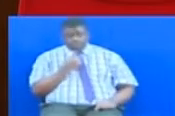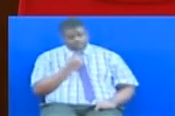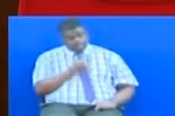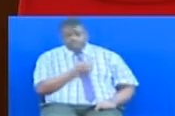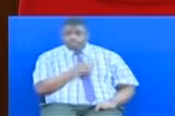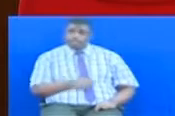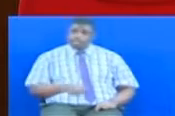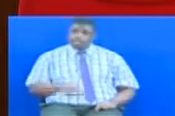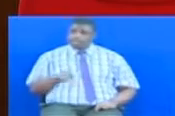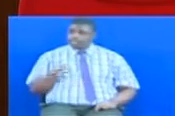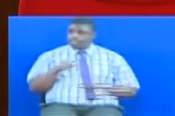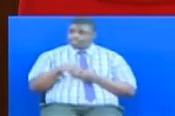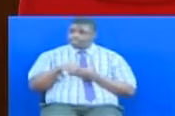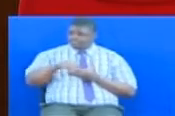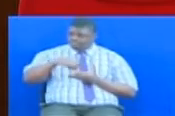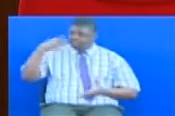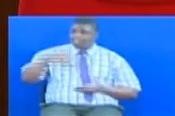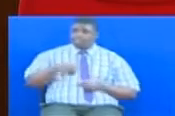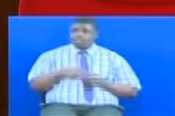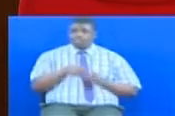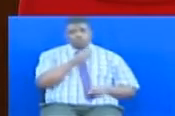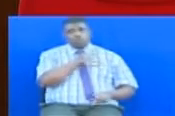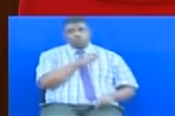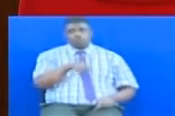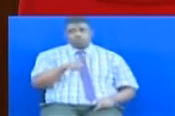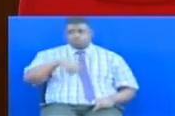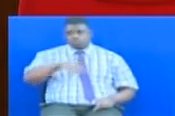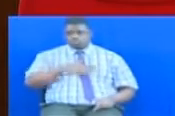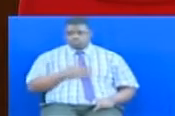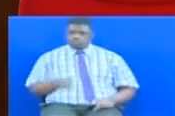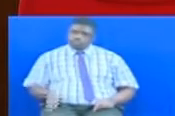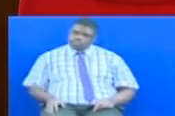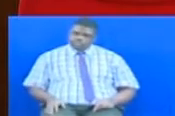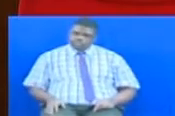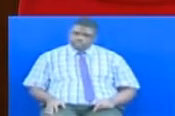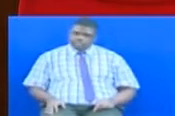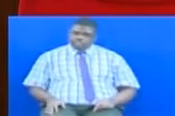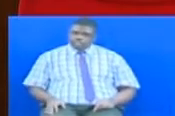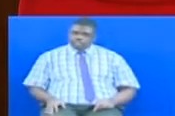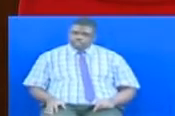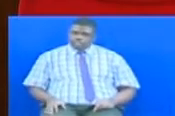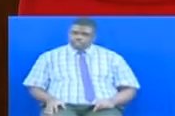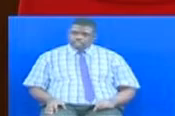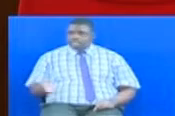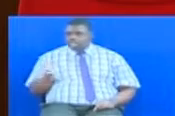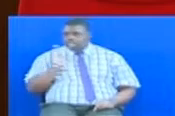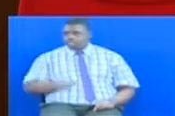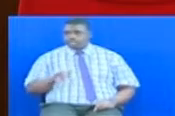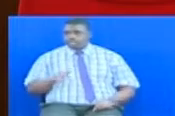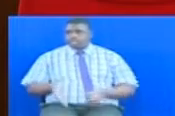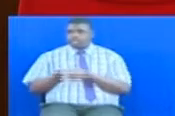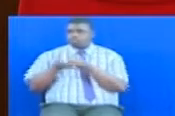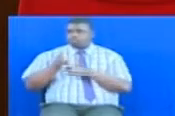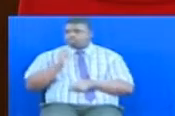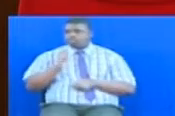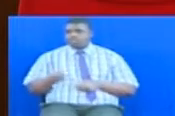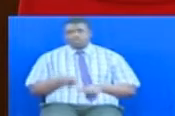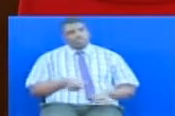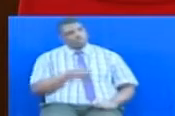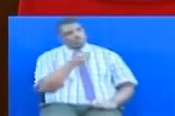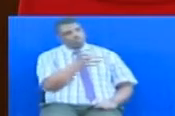hii iwe manufaa kwa ajili ya wananchi wetu. Mheshimiwa Naibu Spika, nimalizie kuwapongeza na